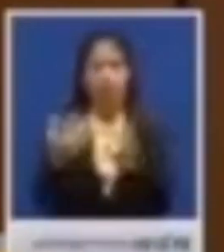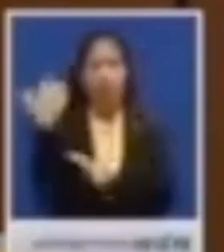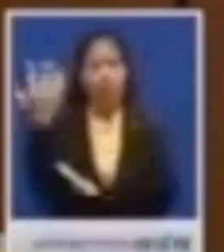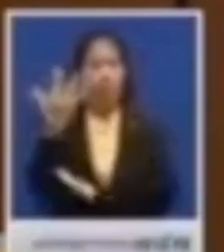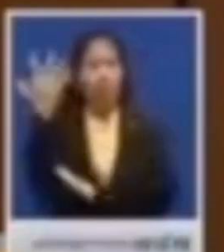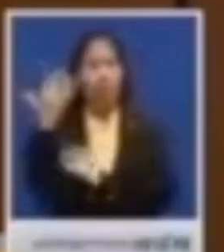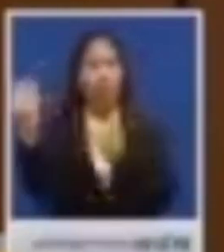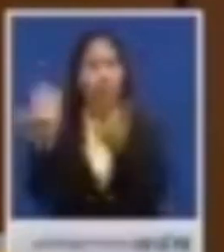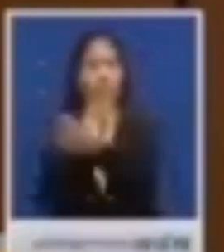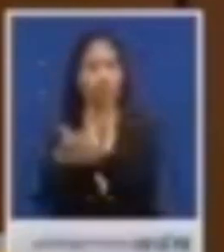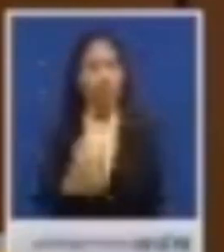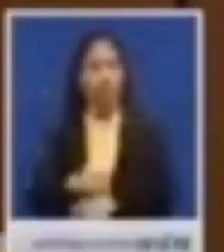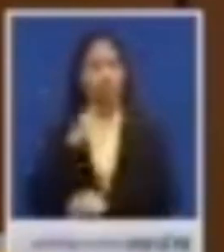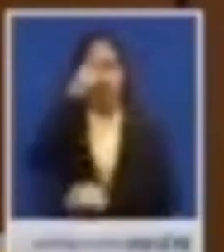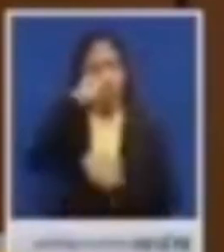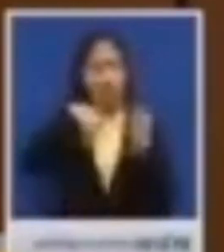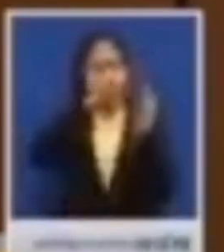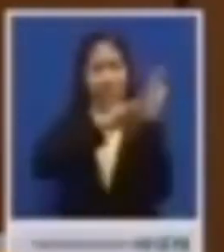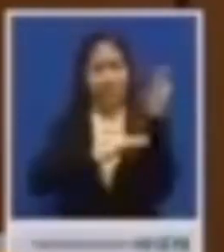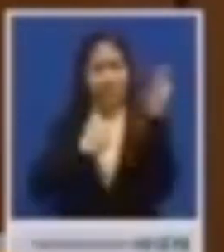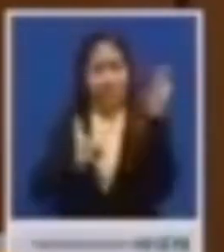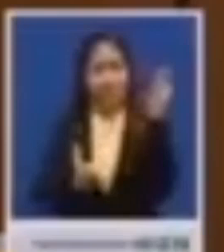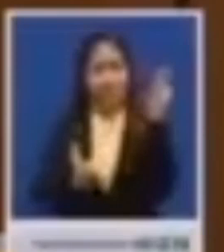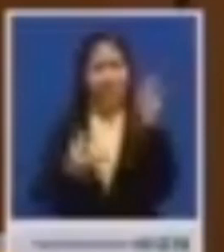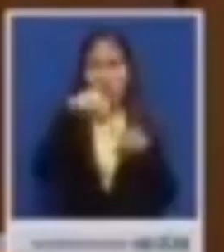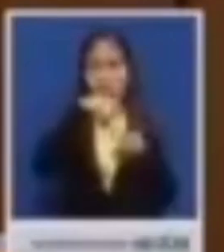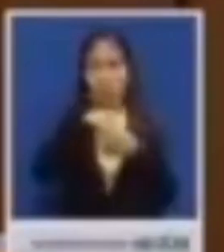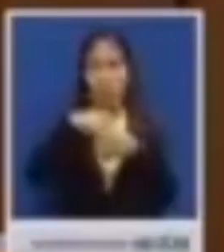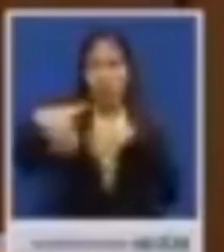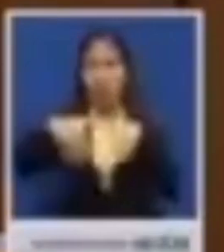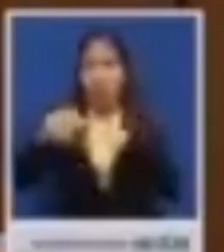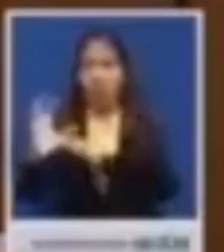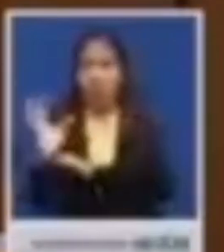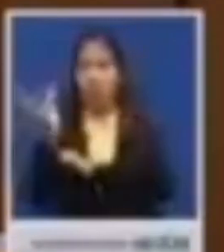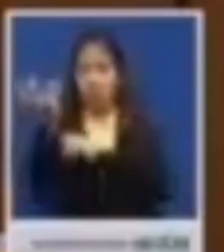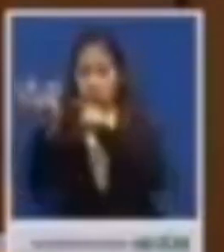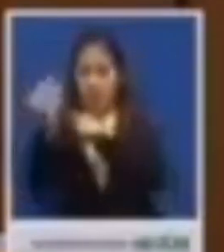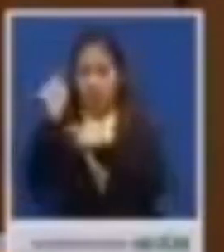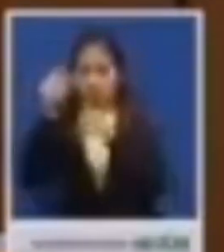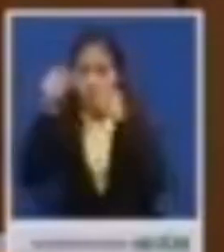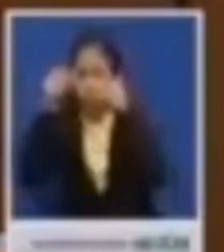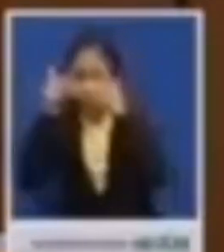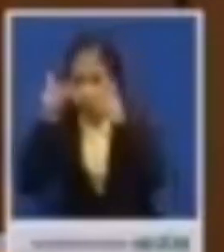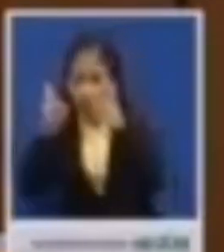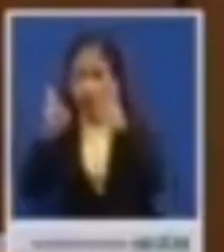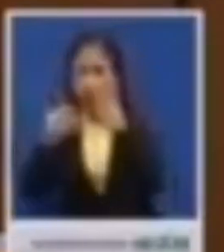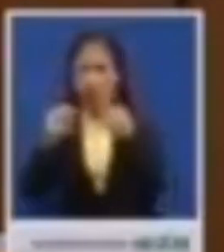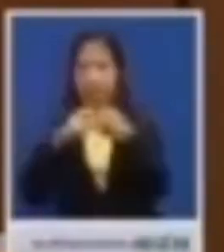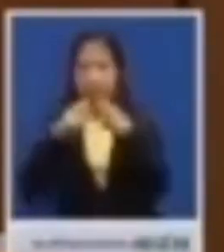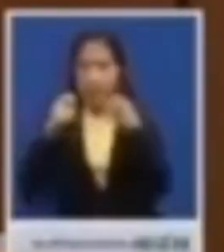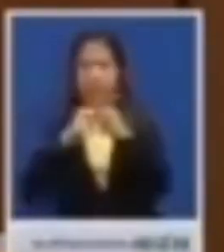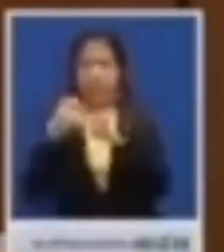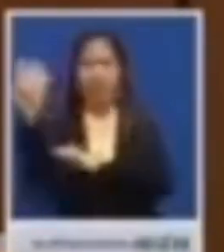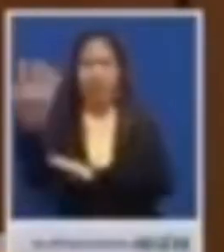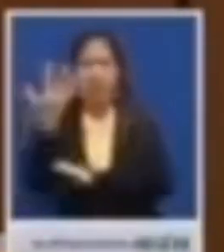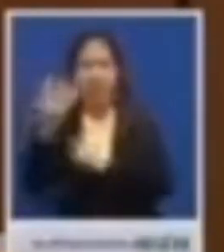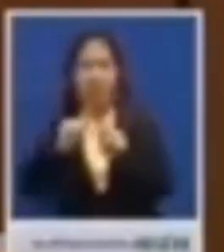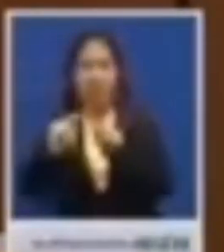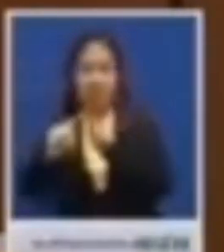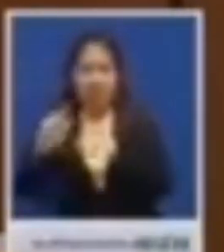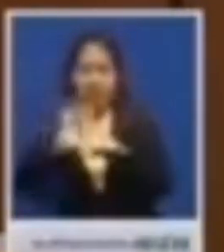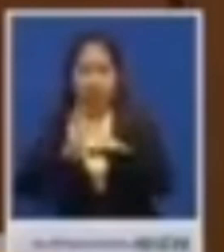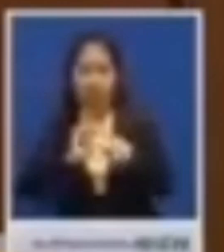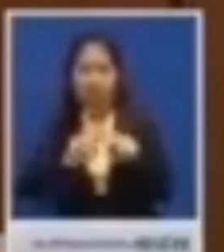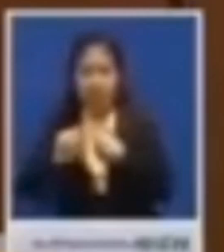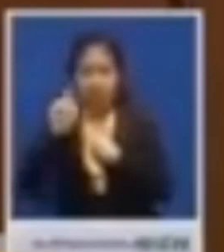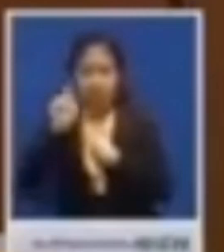ศประเทศไทยเป็นส่วนหนึ่งในสังคมโลกต้องมุ่งมั่นดำเนินการลดผลกระทบด้านสิ่งแวดล้อมจากการพัฒนาและ